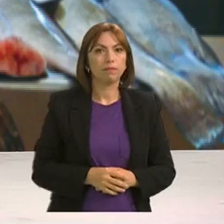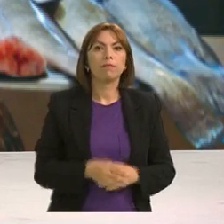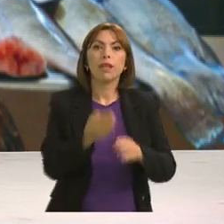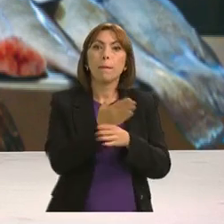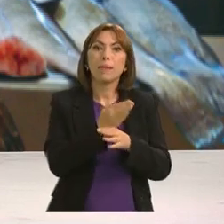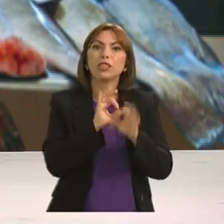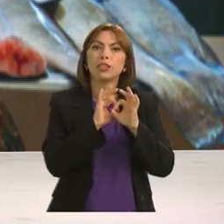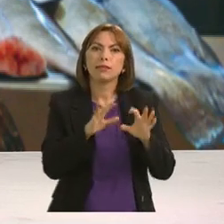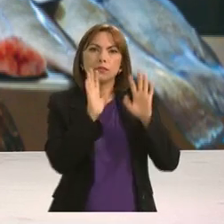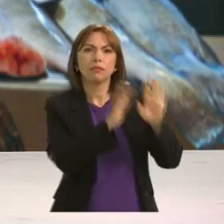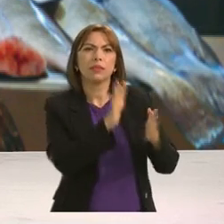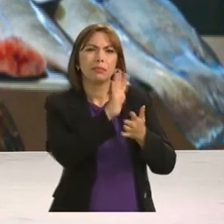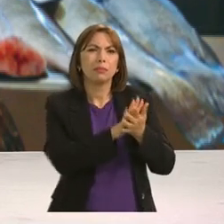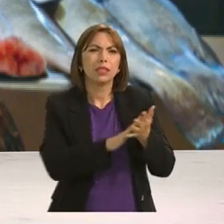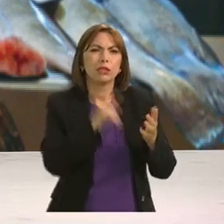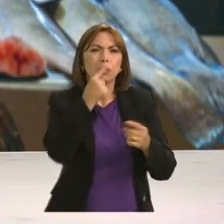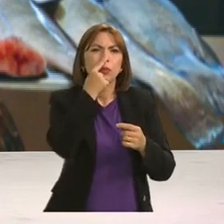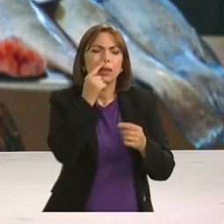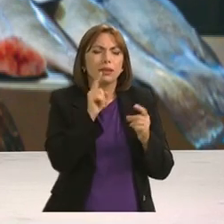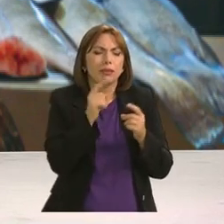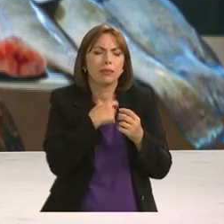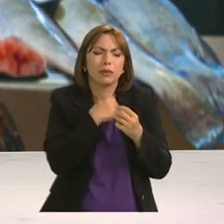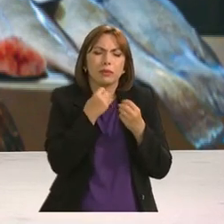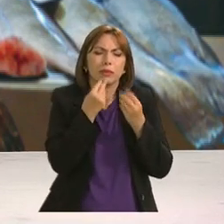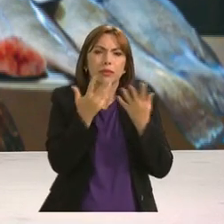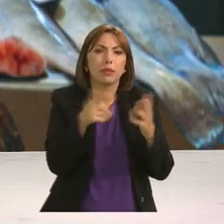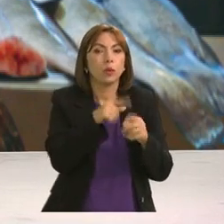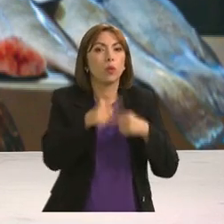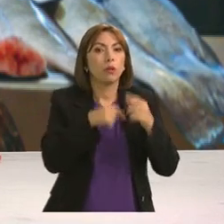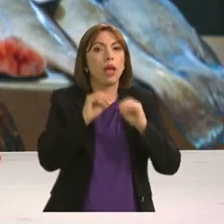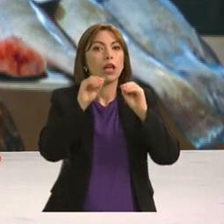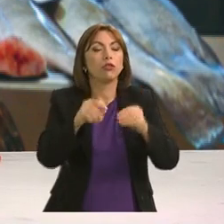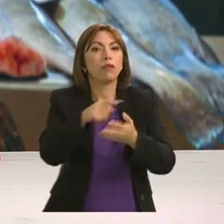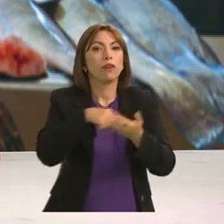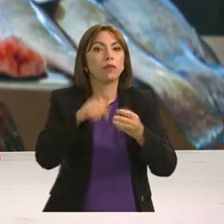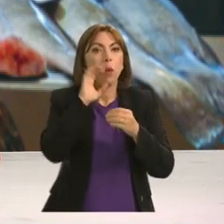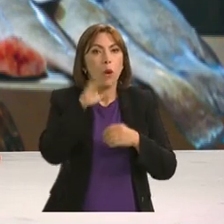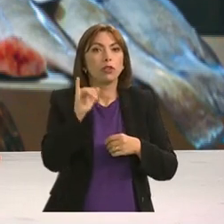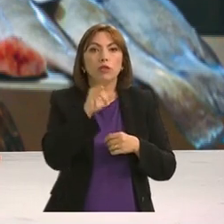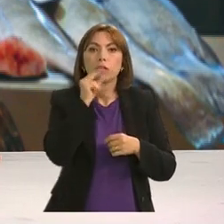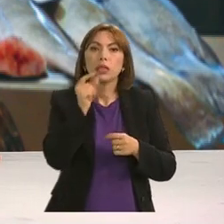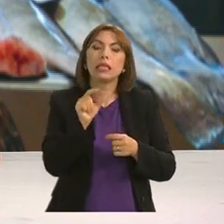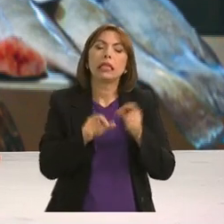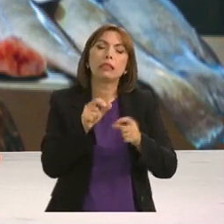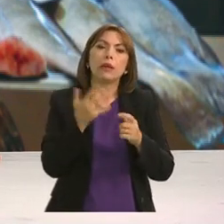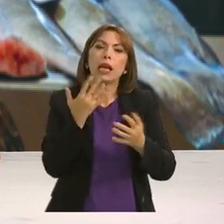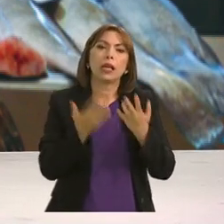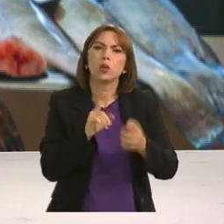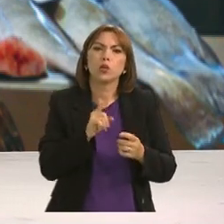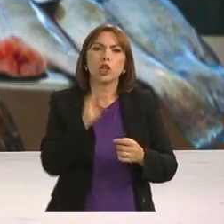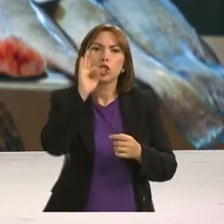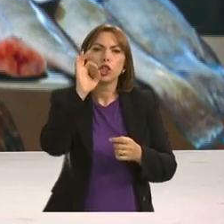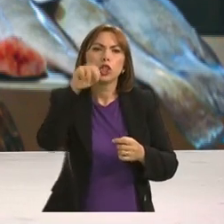Pește stricat, ținut în mizerie și un miros de nedescris. Asta urma să ajungă în farfurile românilor și nu vorbim despre câteva kilograme, ci